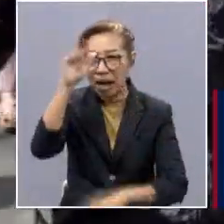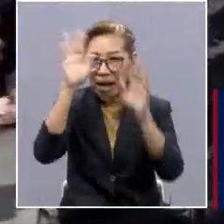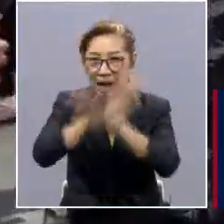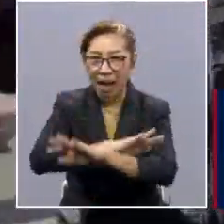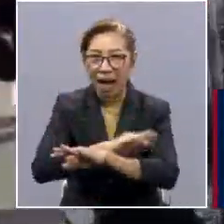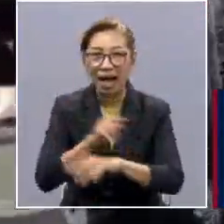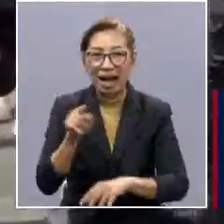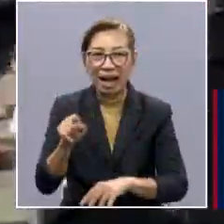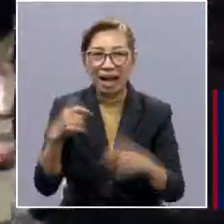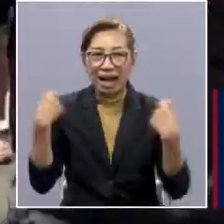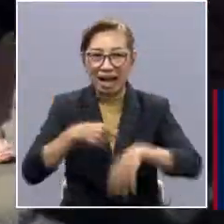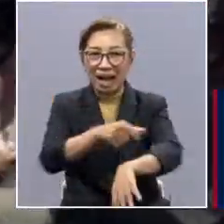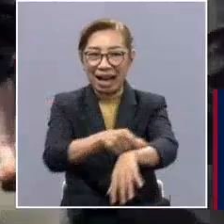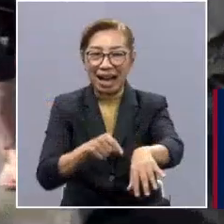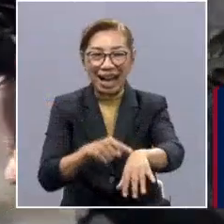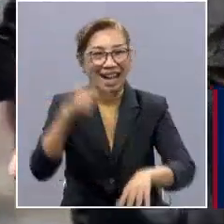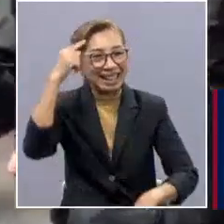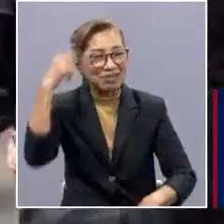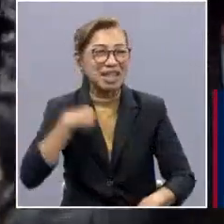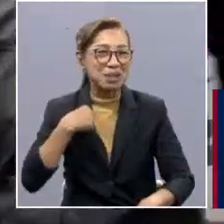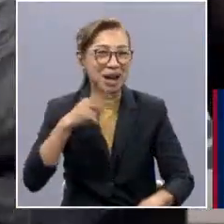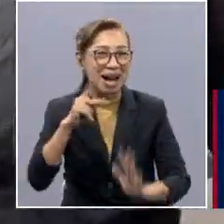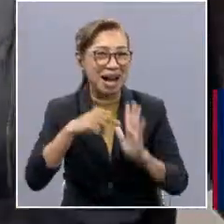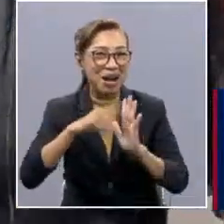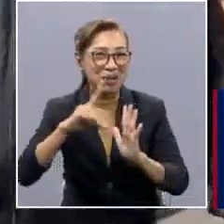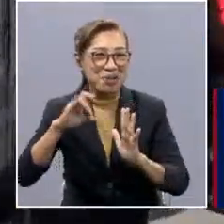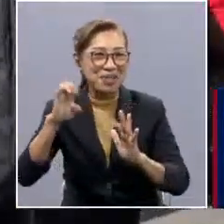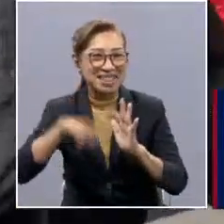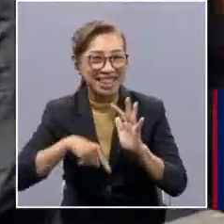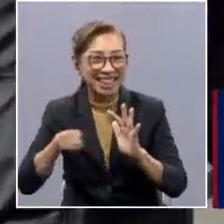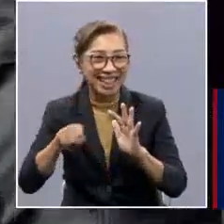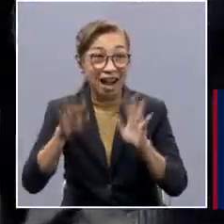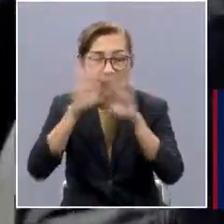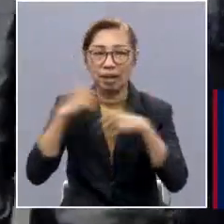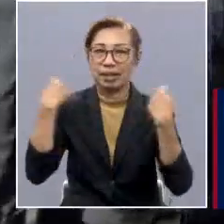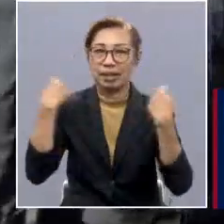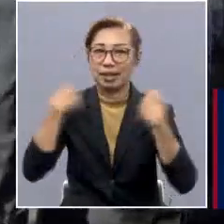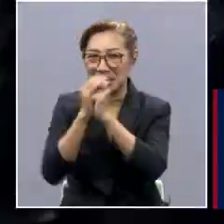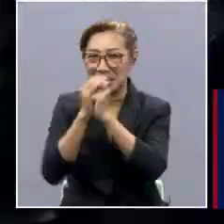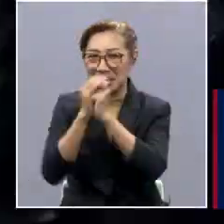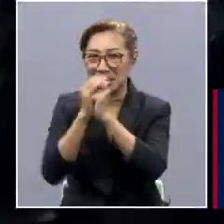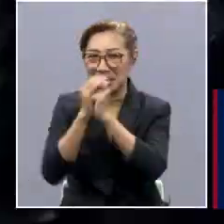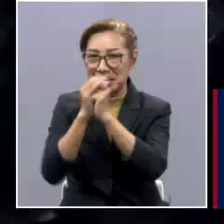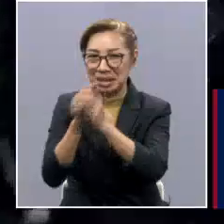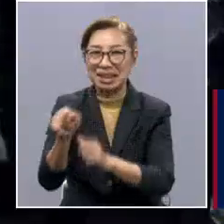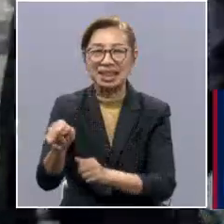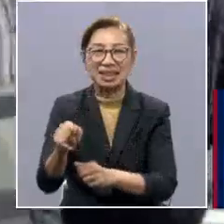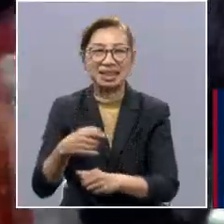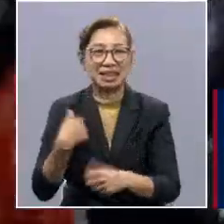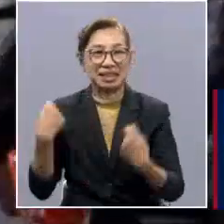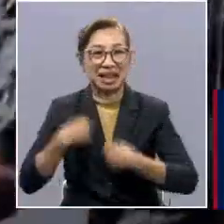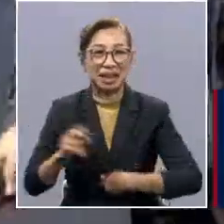รนึกถึงเรื่องยี่ห้อเสื้อผ้าอย่างเดียวเลยเนี่ยใช่ๆลุคเป็นอย่างนั้นน่ะ แล้วเข้ากับ